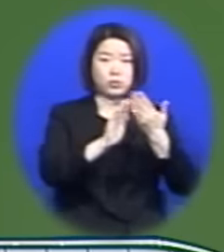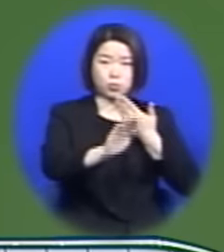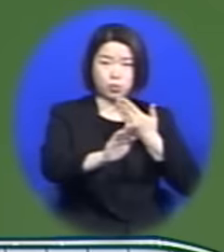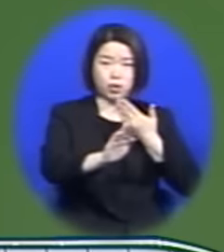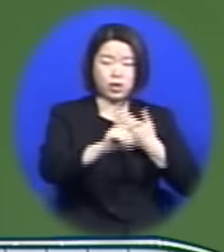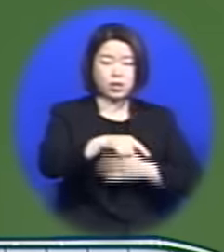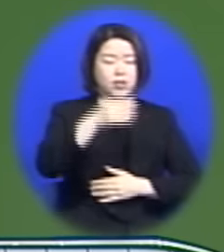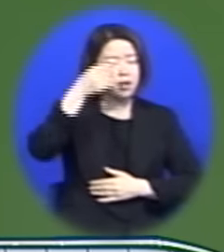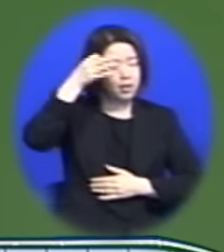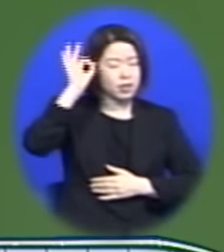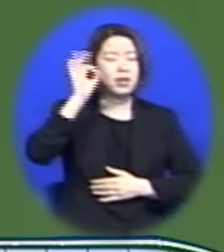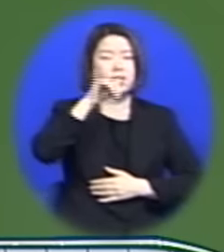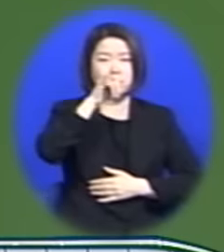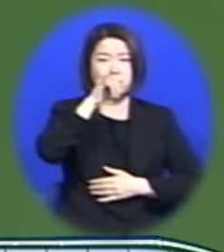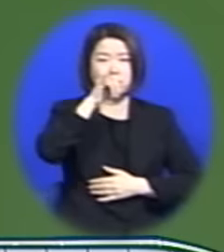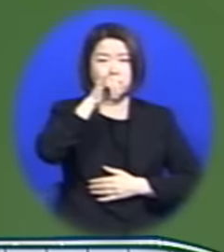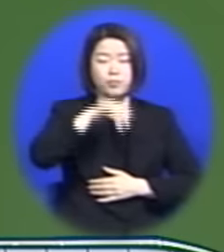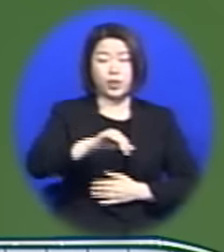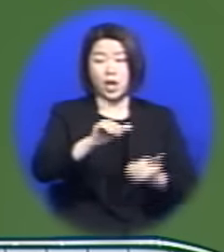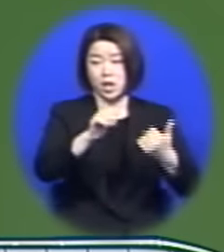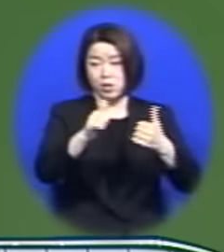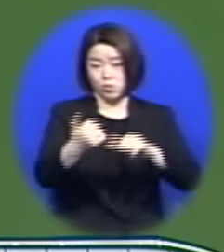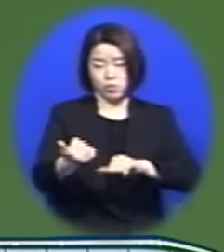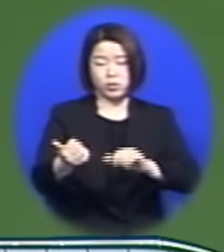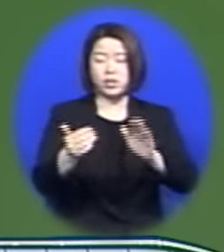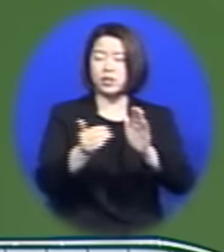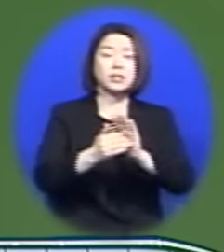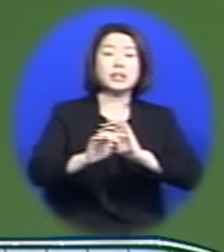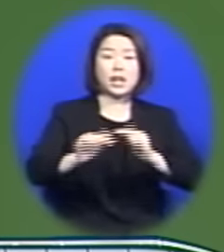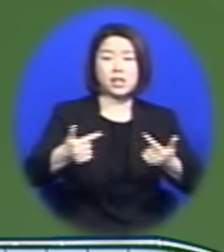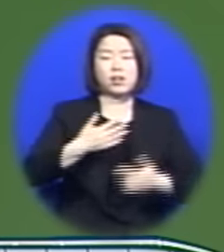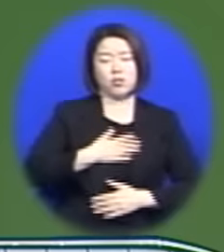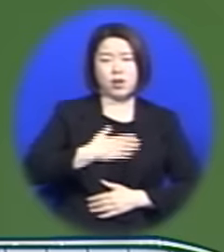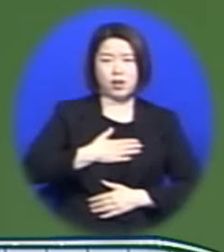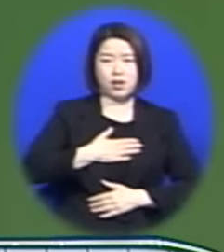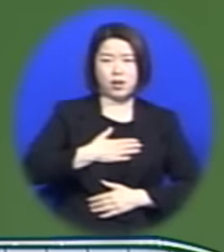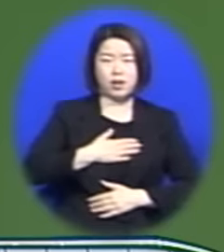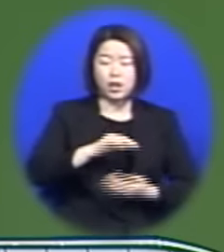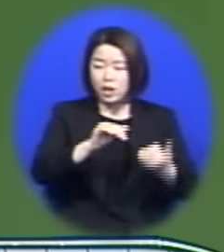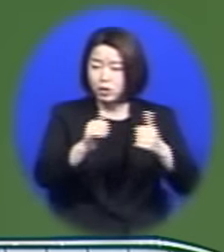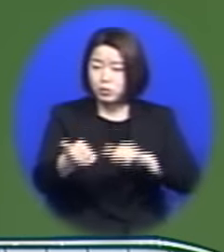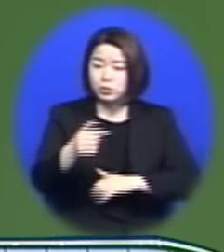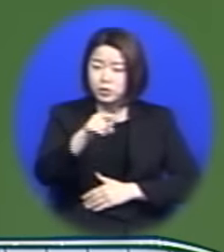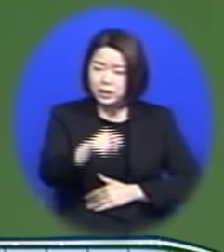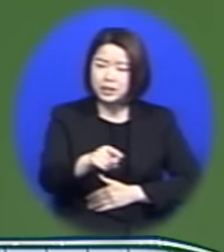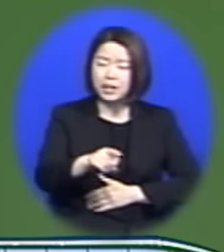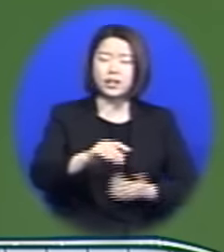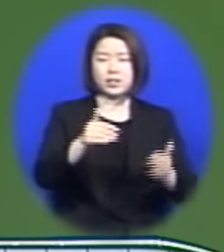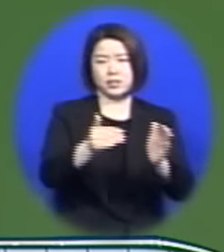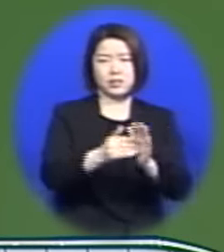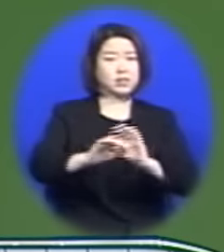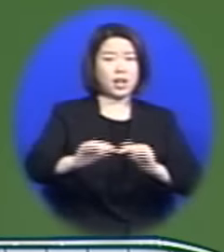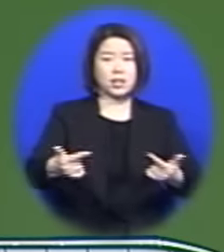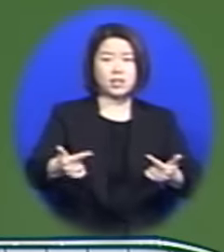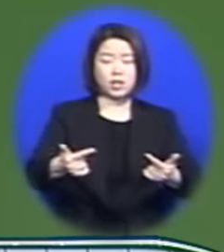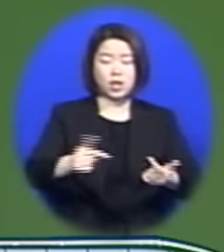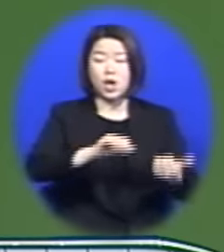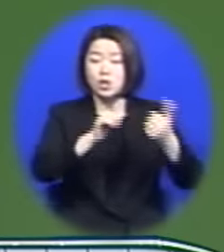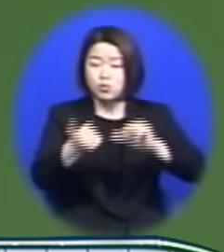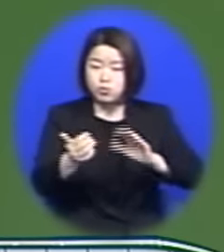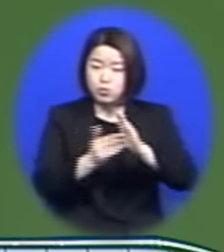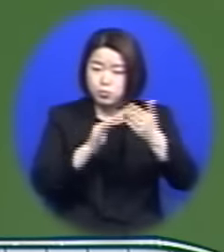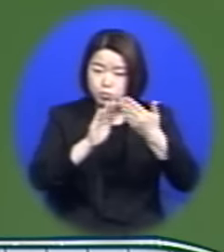그가 깨달았습니다 죽는게 끝이 아니라는 거 죽는게 끝이 아닙니다 죽음 이후에